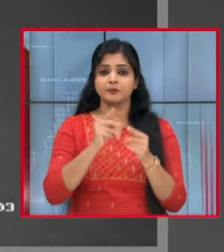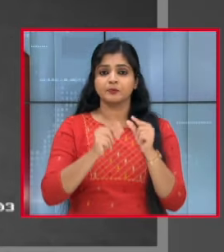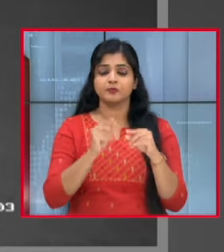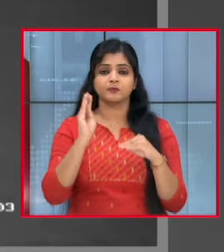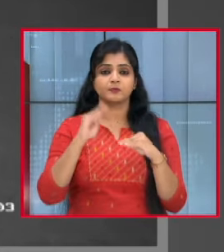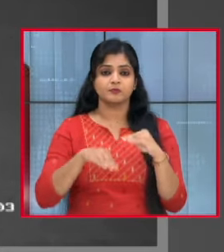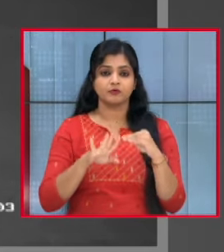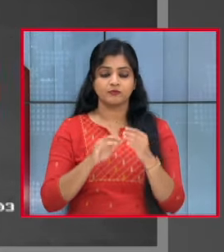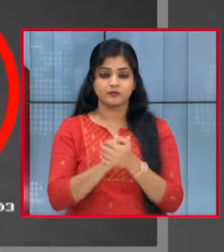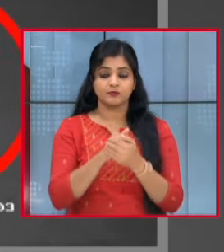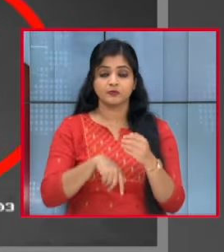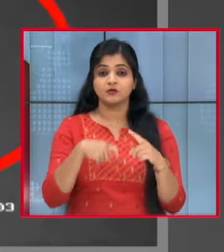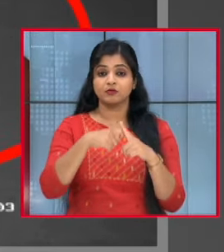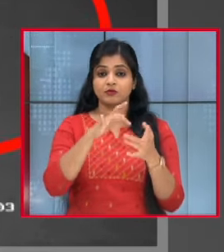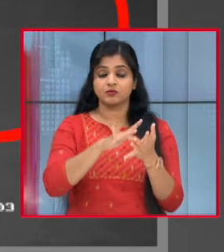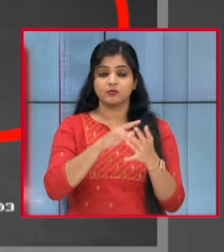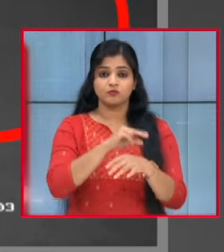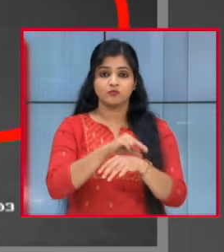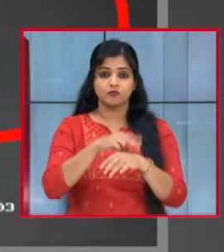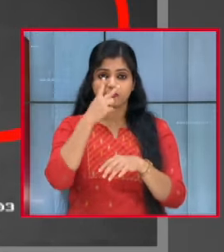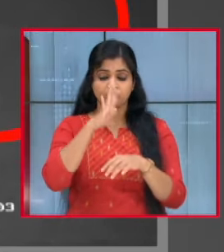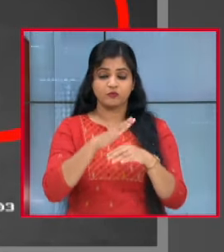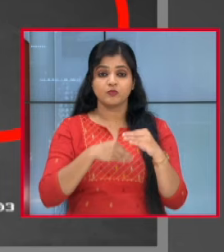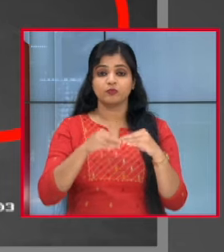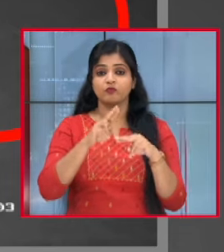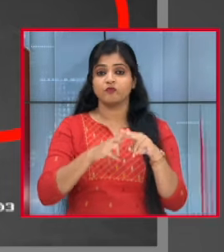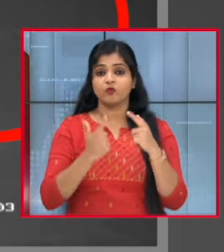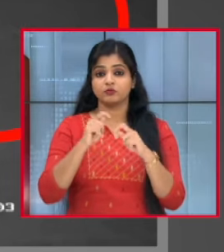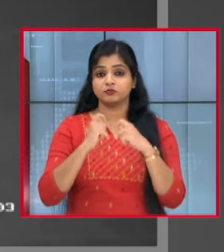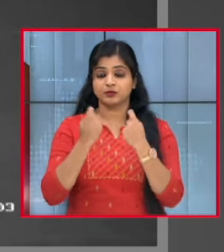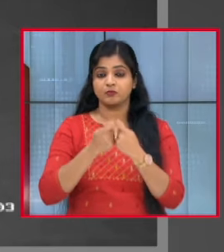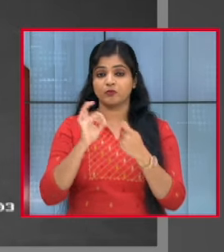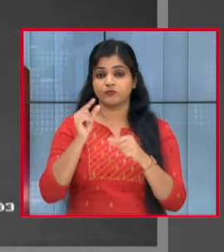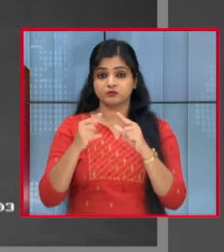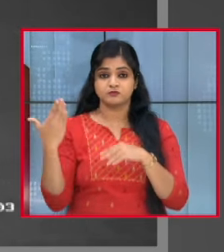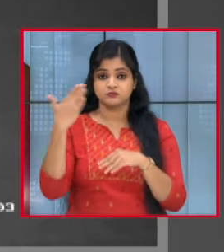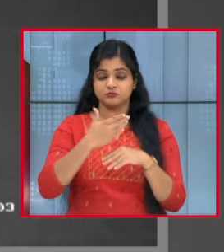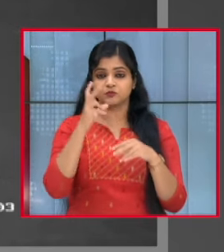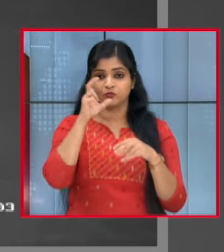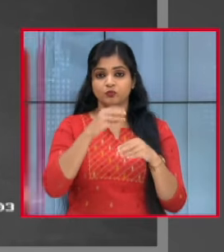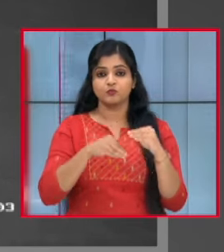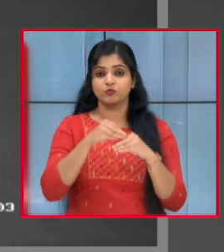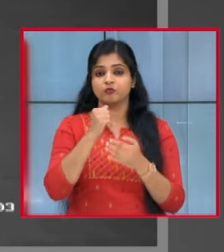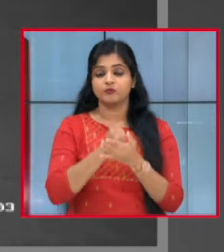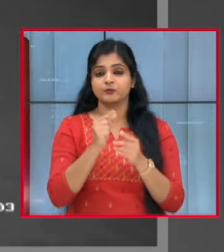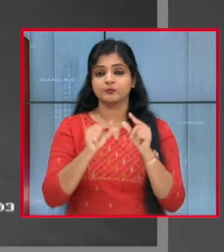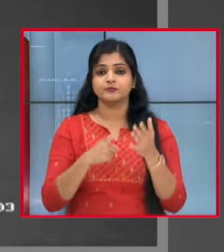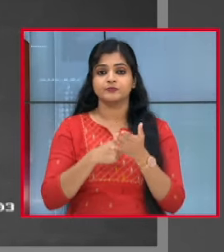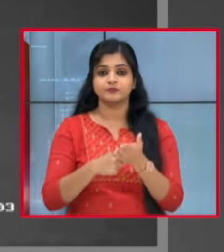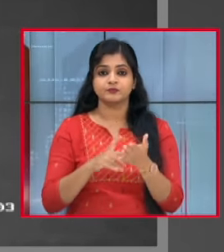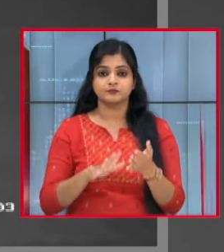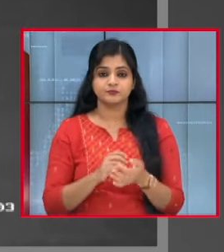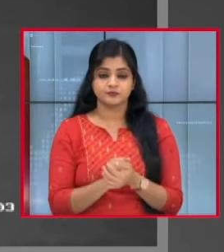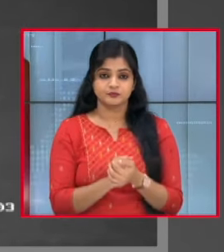മേഖലയിൽ പുലിയെ കണ്ടെത്തിയ സാഹചര്യത്തിൽ വനംവകുപ്പിന്റെ കൂടുതൽ ഇടപെടൽ മേഖലയിൽ അനിവാര്യമാണ് എന്നാണ് ജനങ്ങൾ ഇപ്പോൾ പറയുന്നത്. ശരി, പാലക്കാട് മുതലമടയിലാണ്